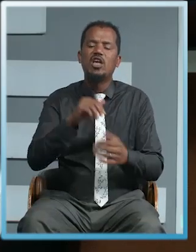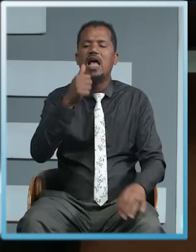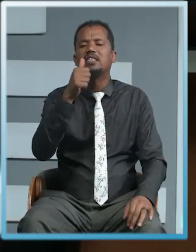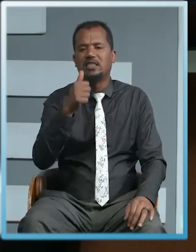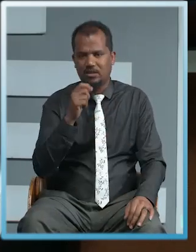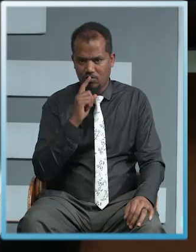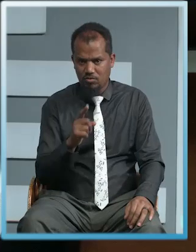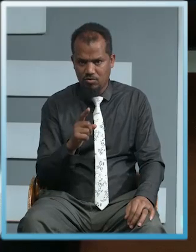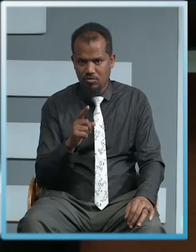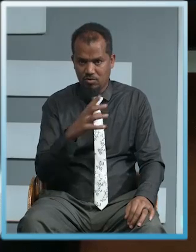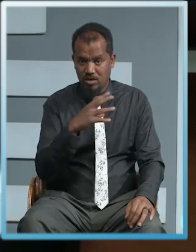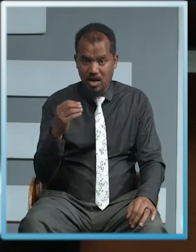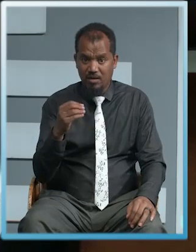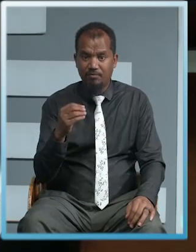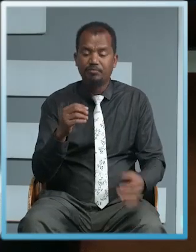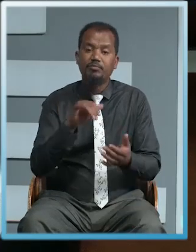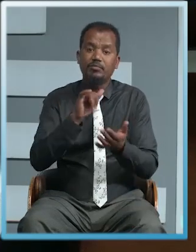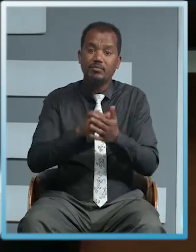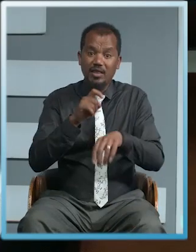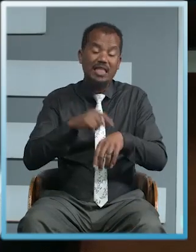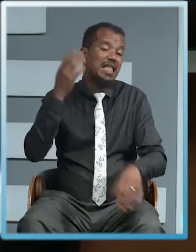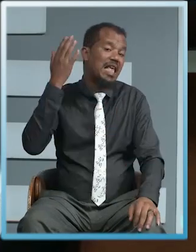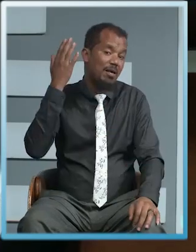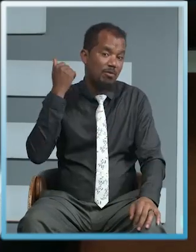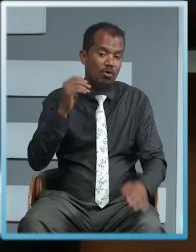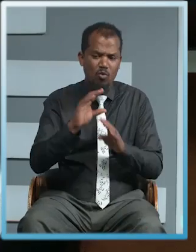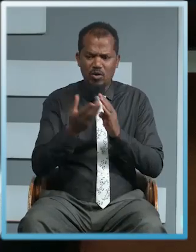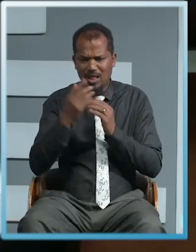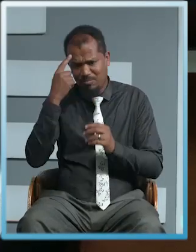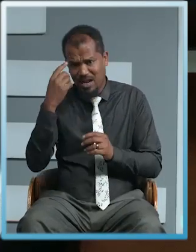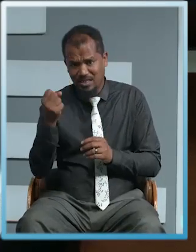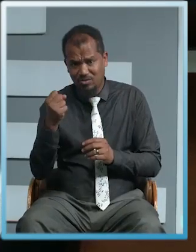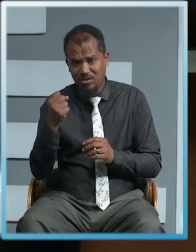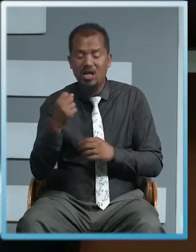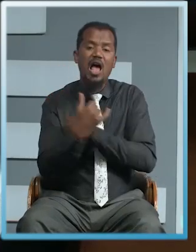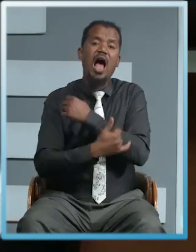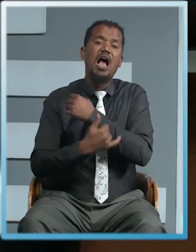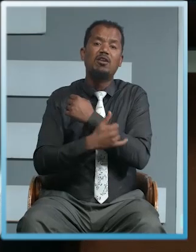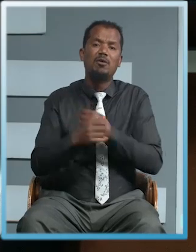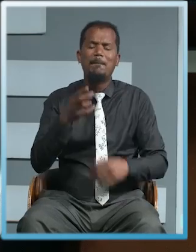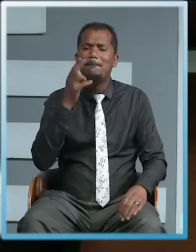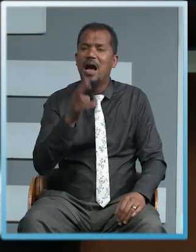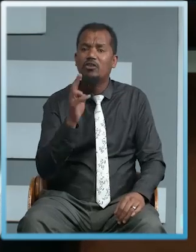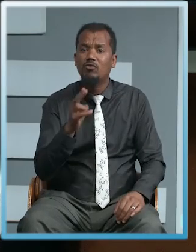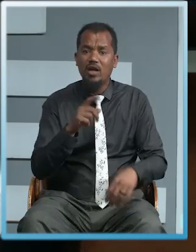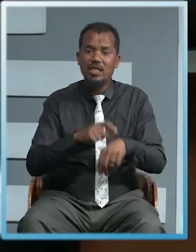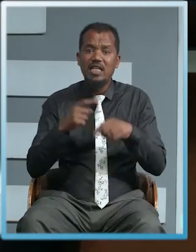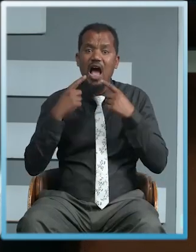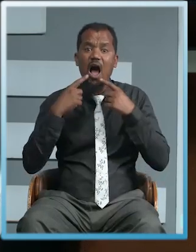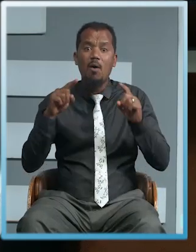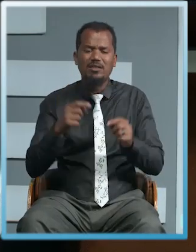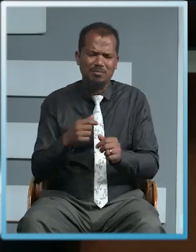ነው። እና ያን ጊዜ የነበረውን ሁኔታ ብናስታውስ አገሪቱ በአስቸኳይ